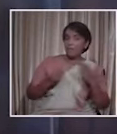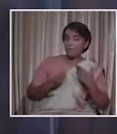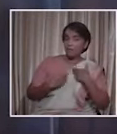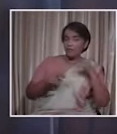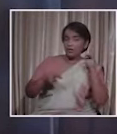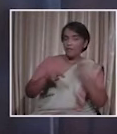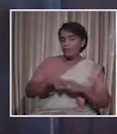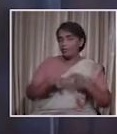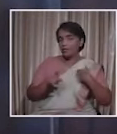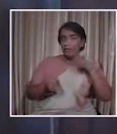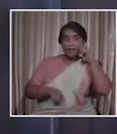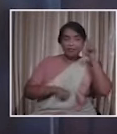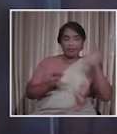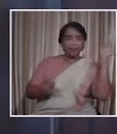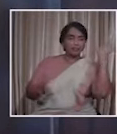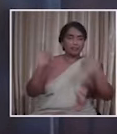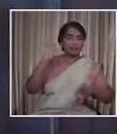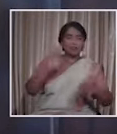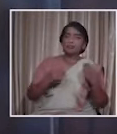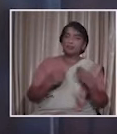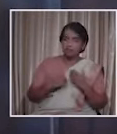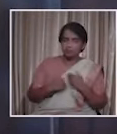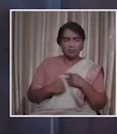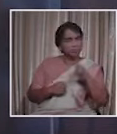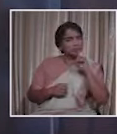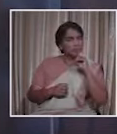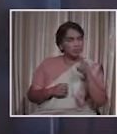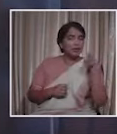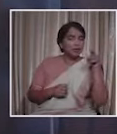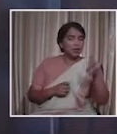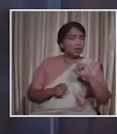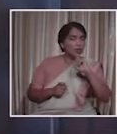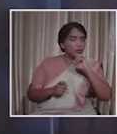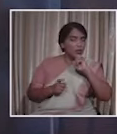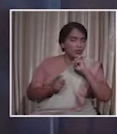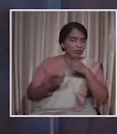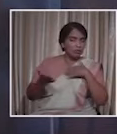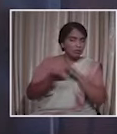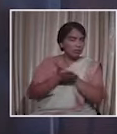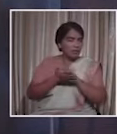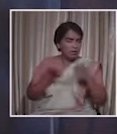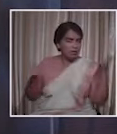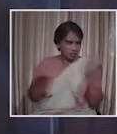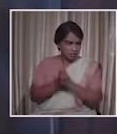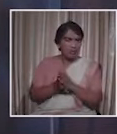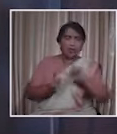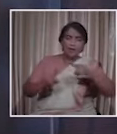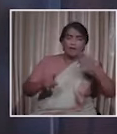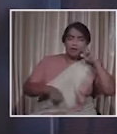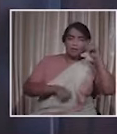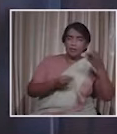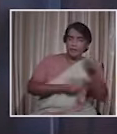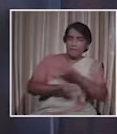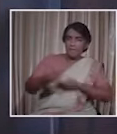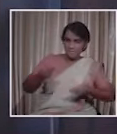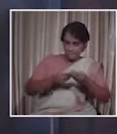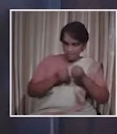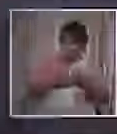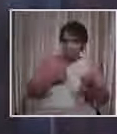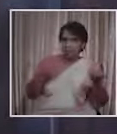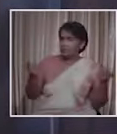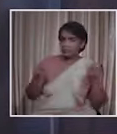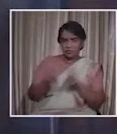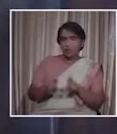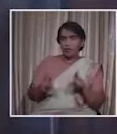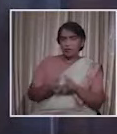ඇති පුජ්‍යලය පත් කරලා මම අහන්නේ ඒ නඩු සමතේකට ගෙනල්ලා වෙනත් අයතා ගනුදෙනුවකට යන්නද කියලා. ඒ නිසා